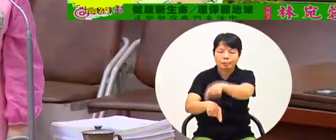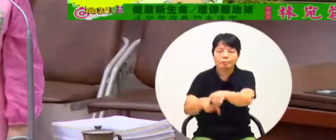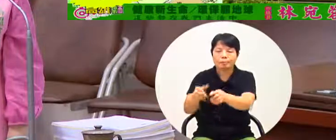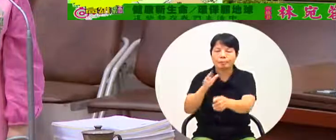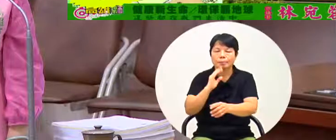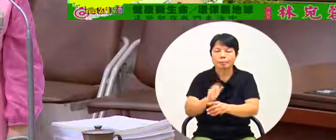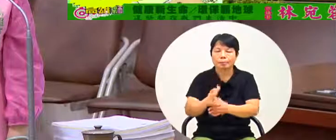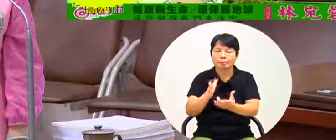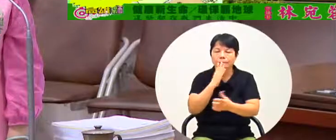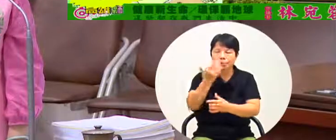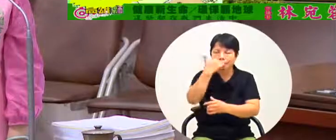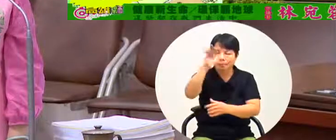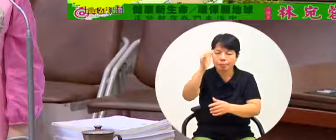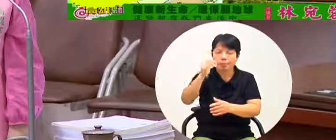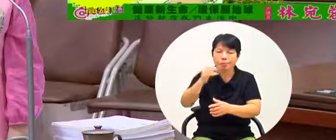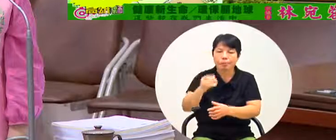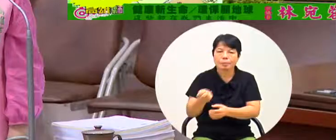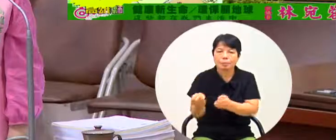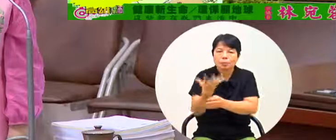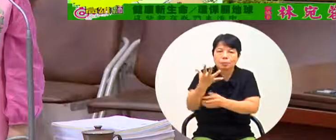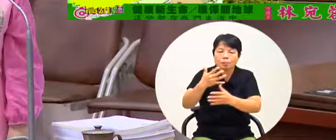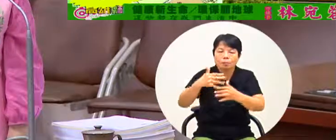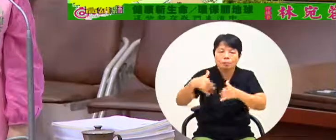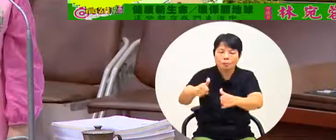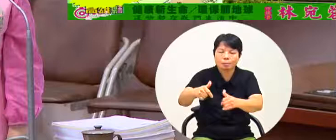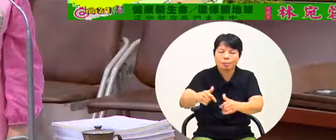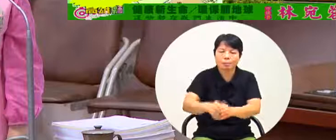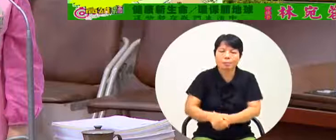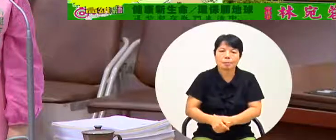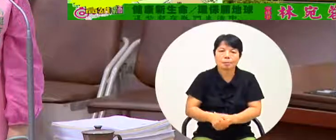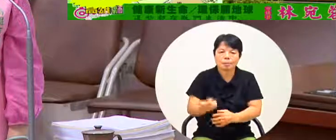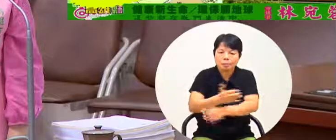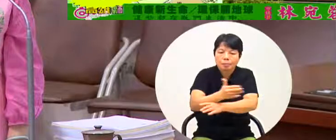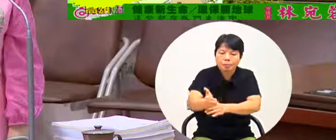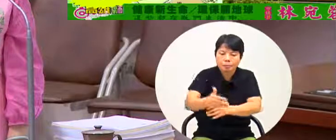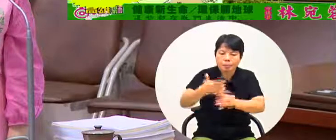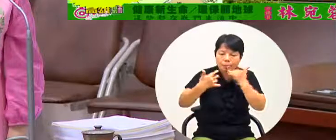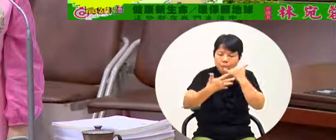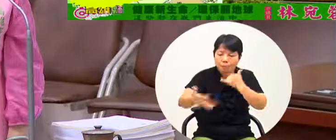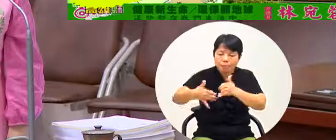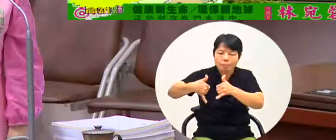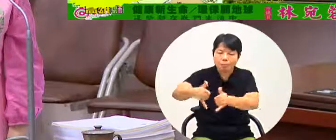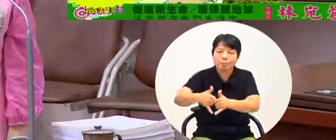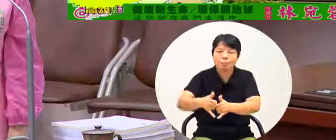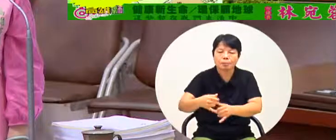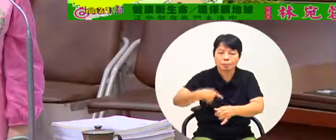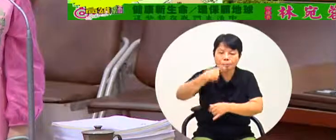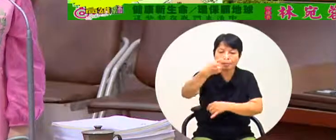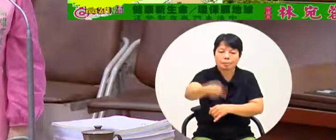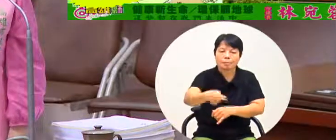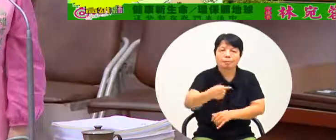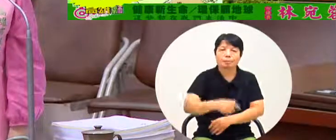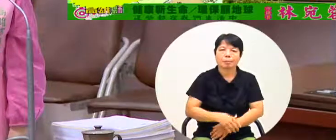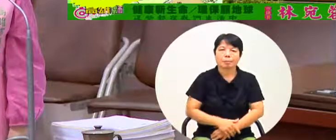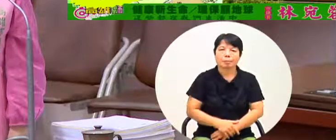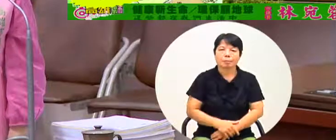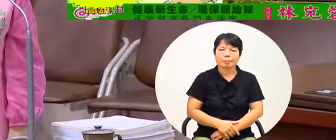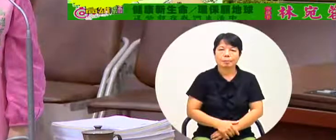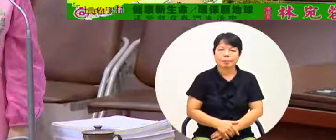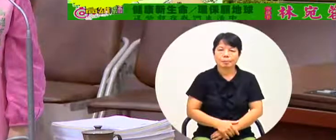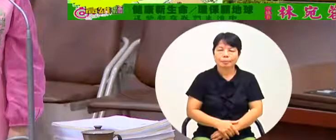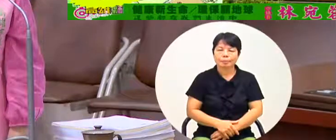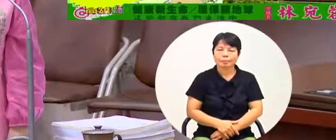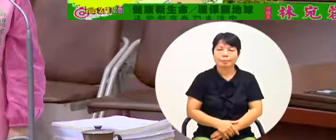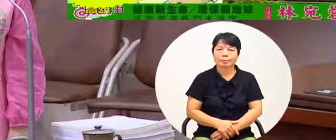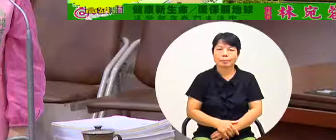从我们的镇海路到凯旺街，就是人讲吼、哦，